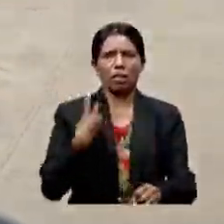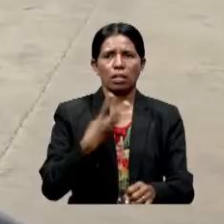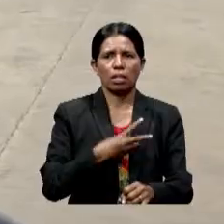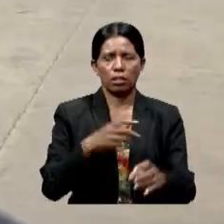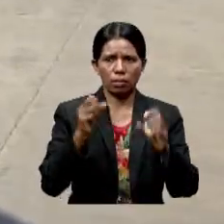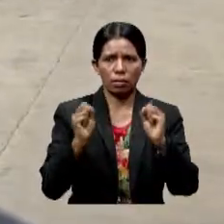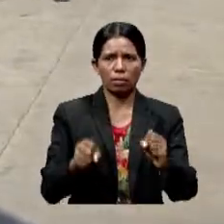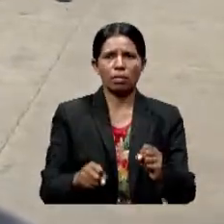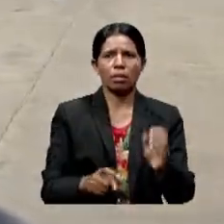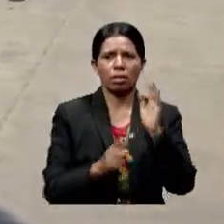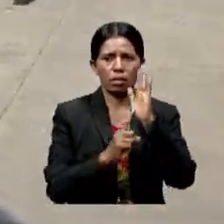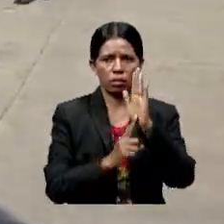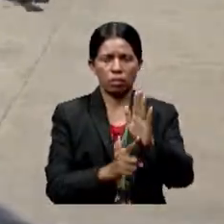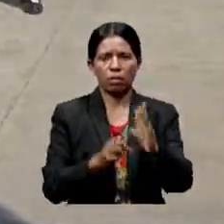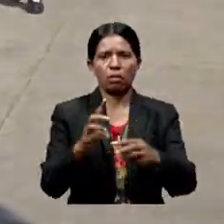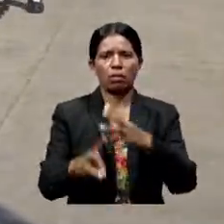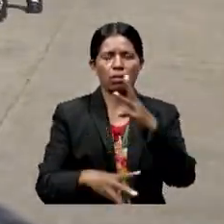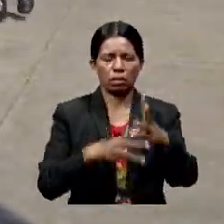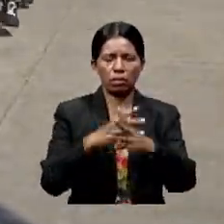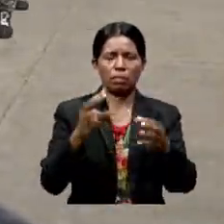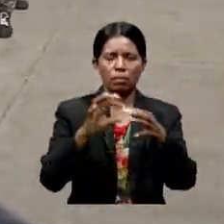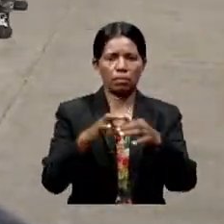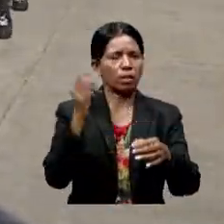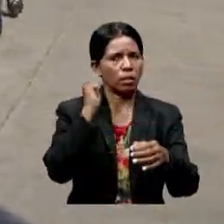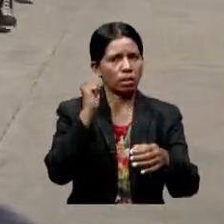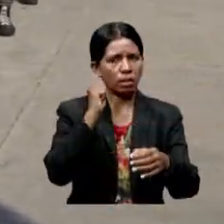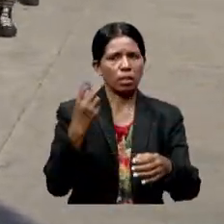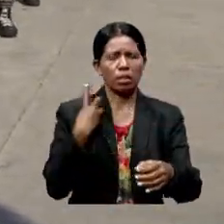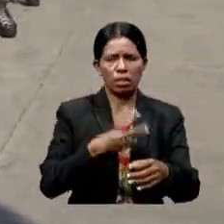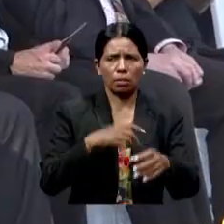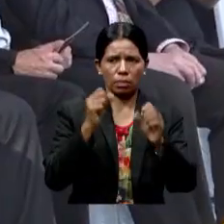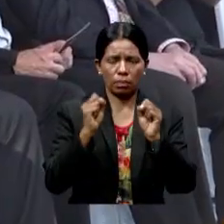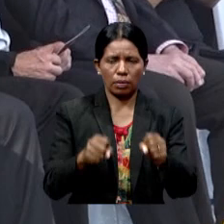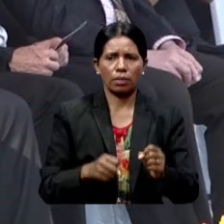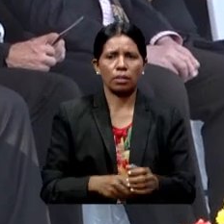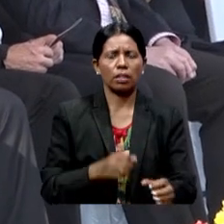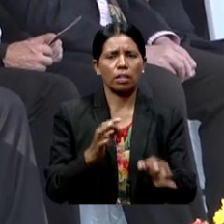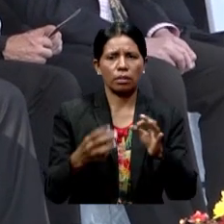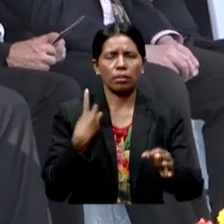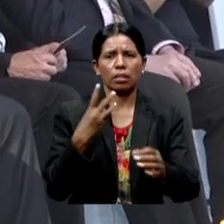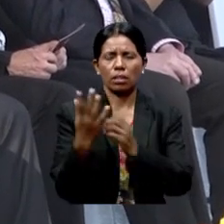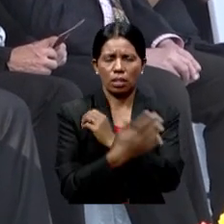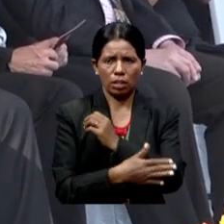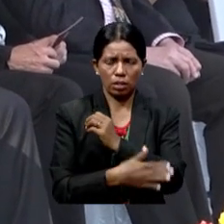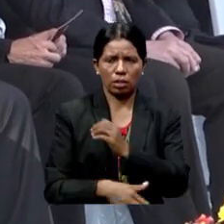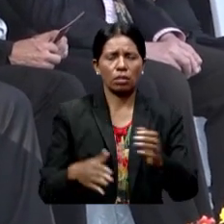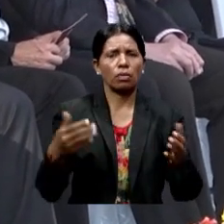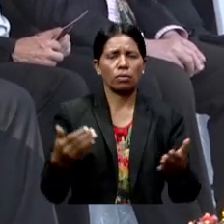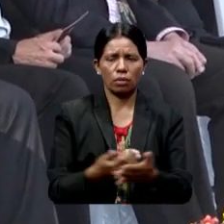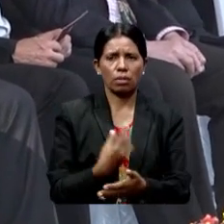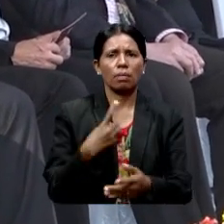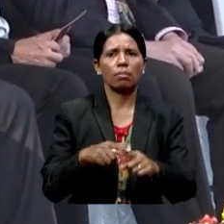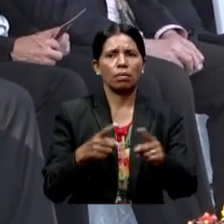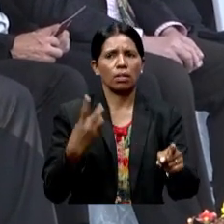itamos hatudu ba mundo hatudu ba membro ASEAN sira kata itamos bele mesmo que ita nasa un phone mas be ita